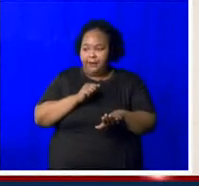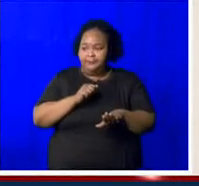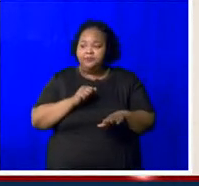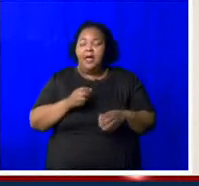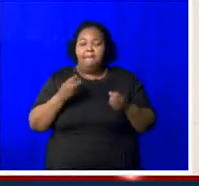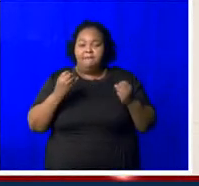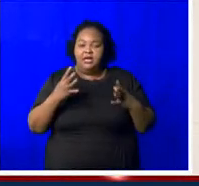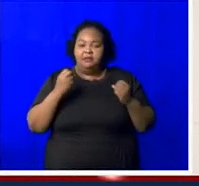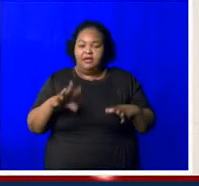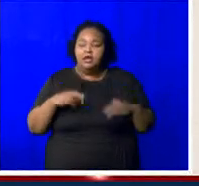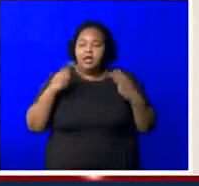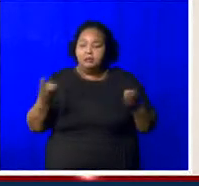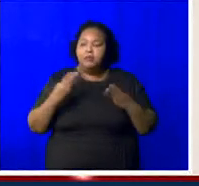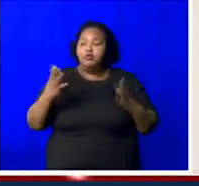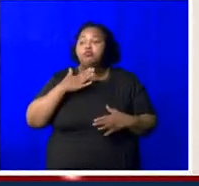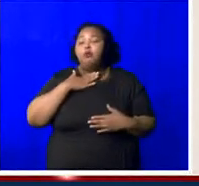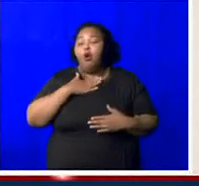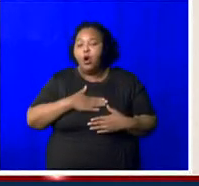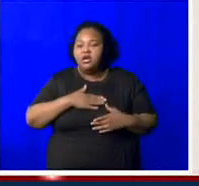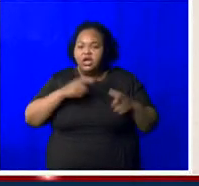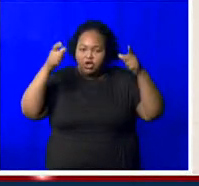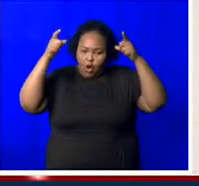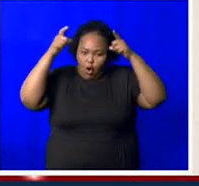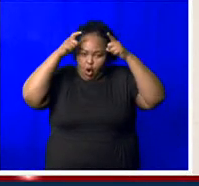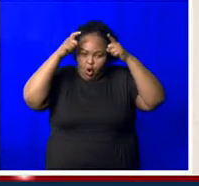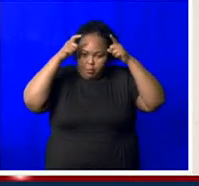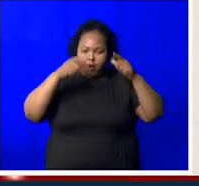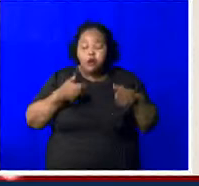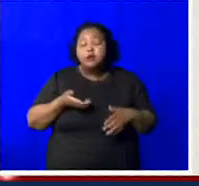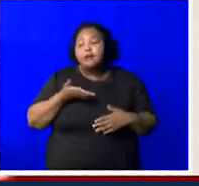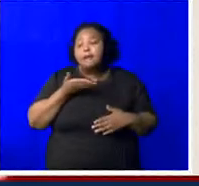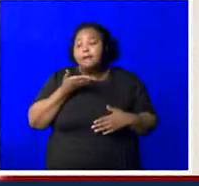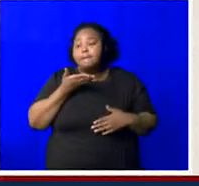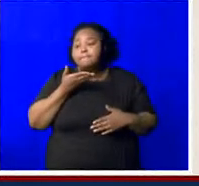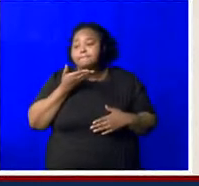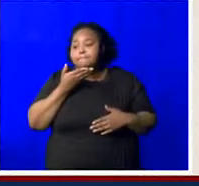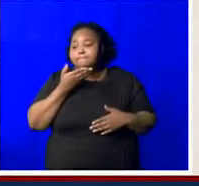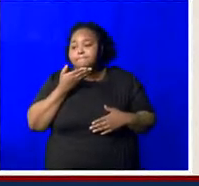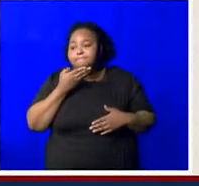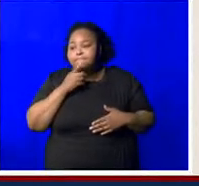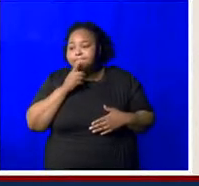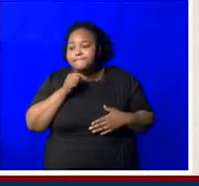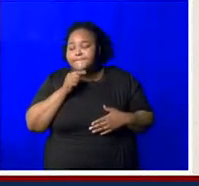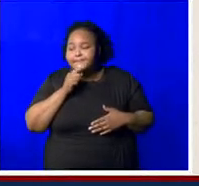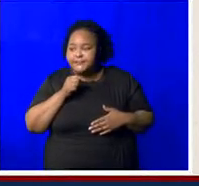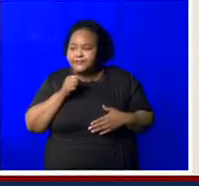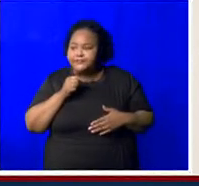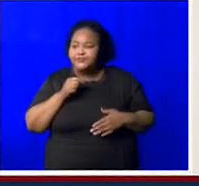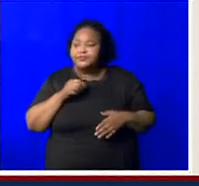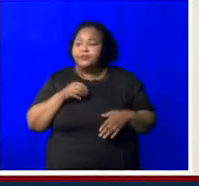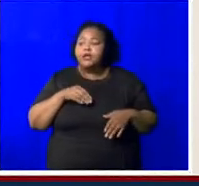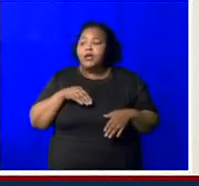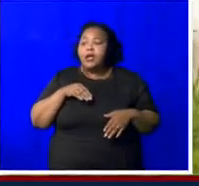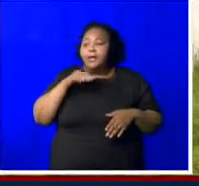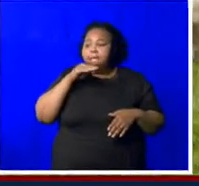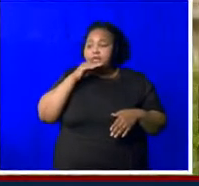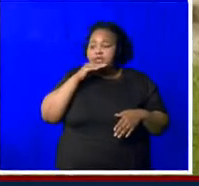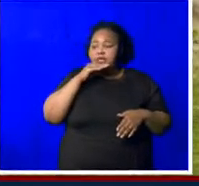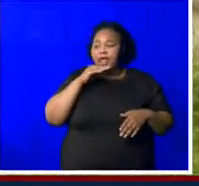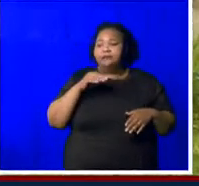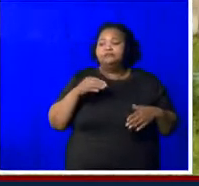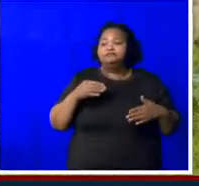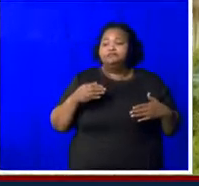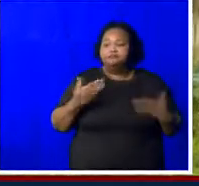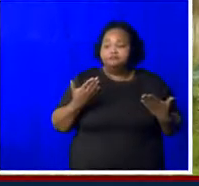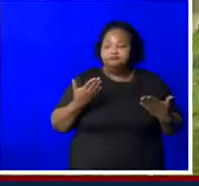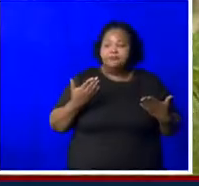tinkunzi le animal breeding component ke lokusho ukuthi tawuletha kwakhiwa kwe-artificial insemination